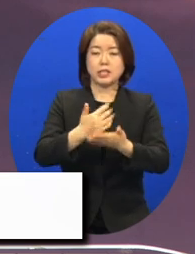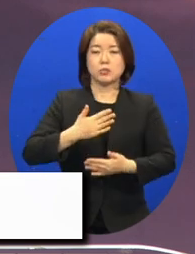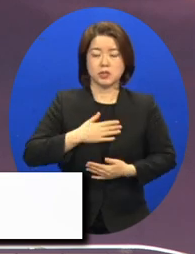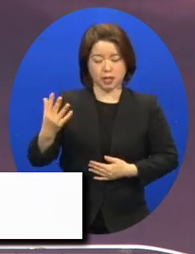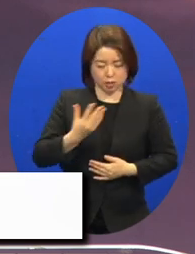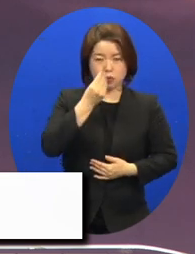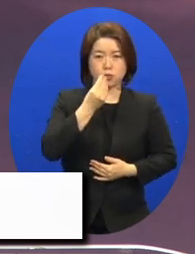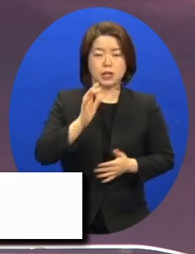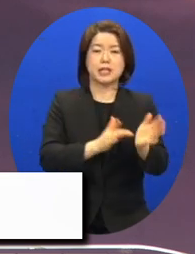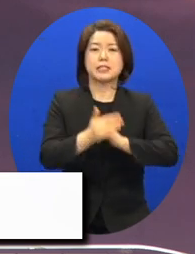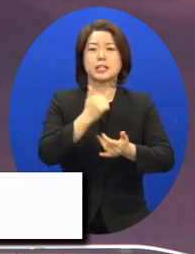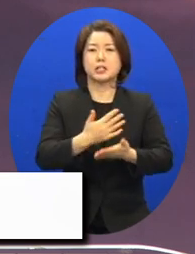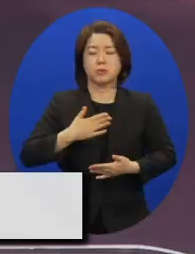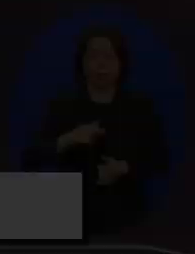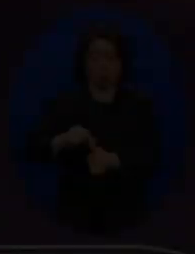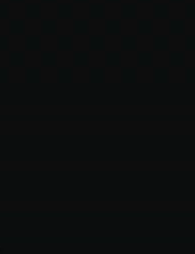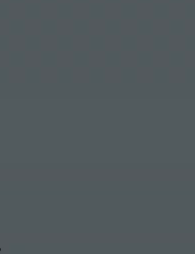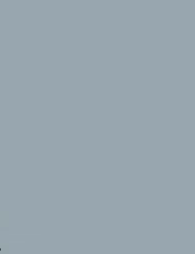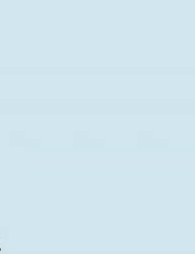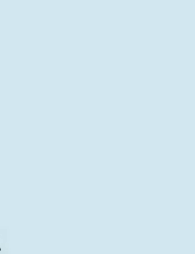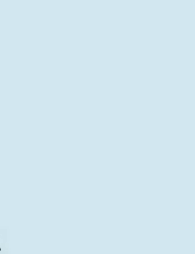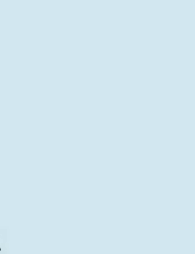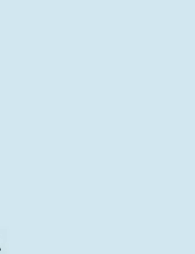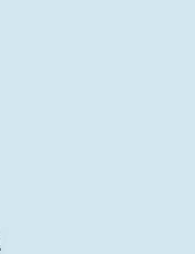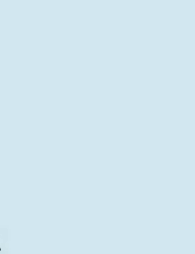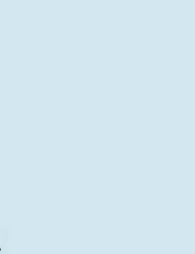이에요 예수님이 나의 구운 있어요